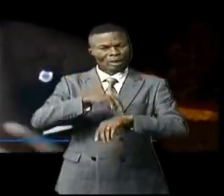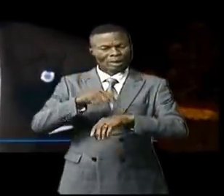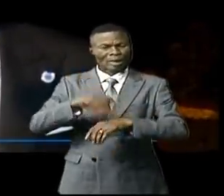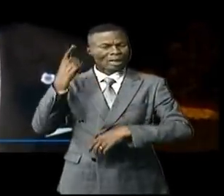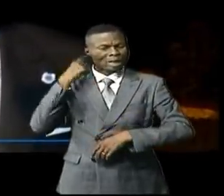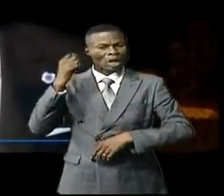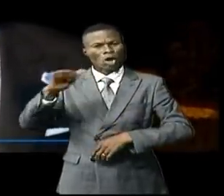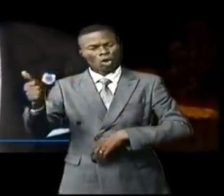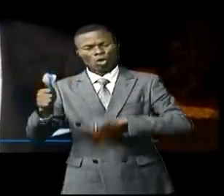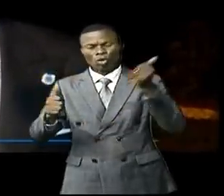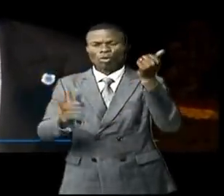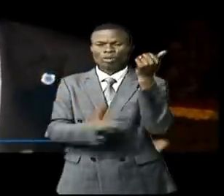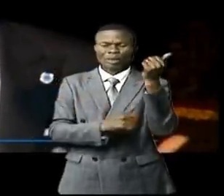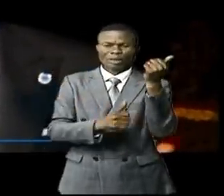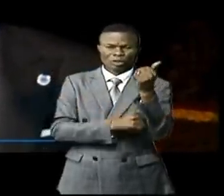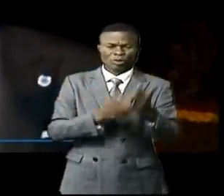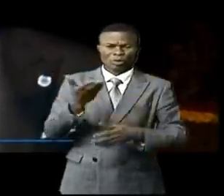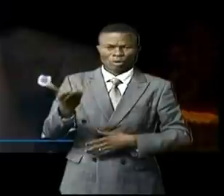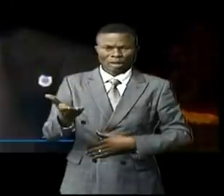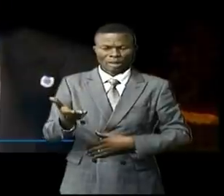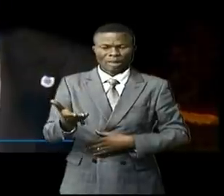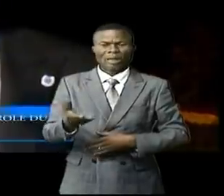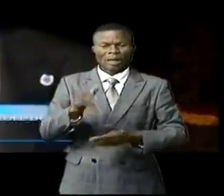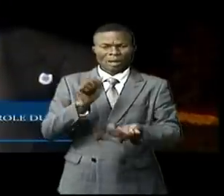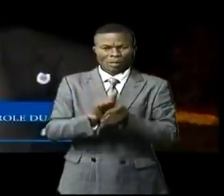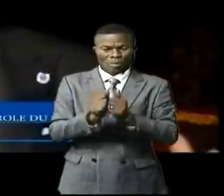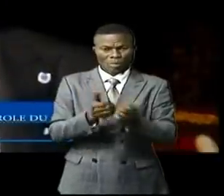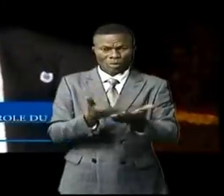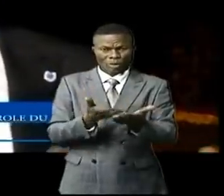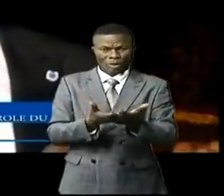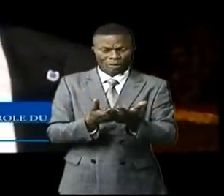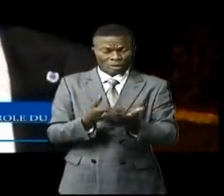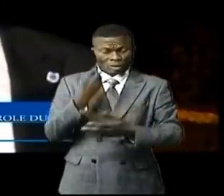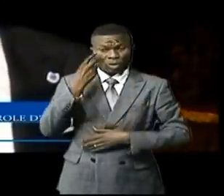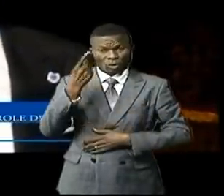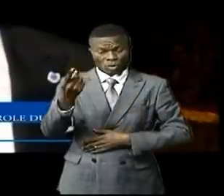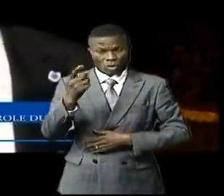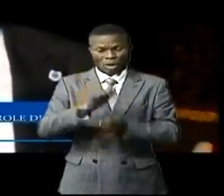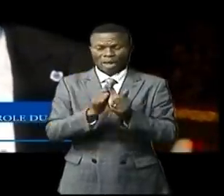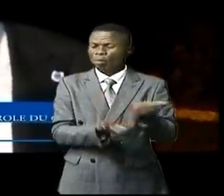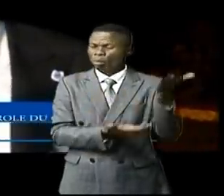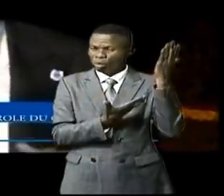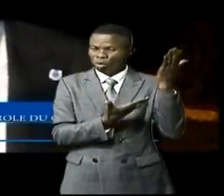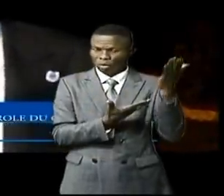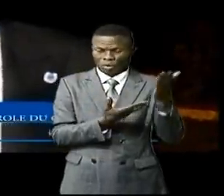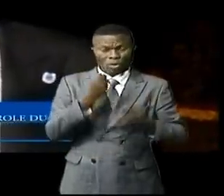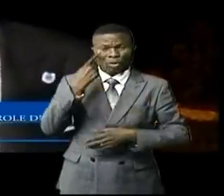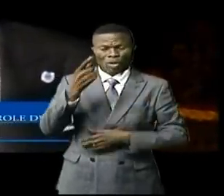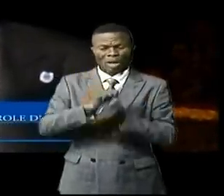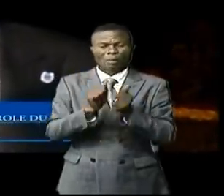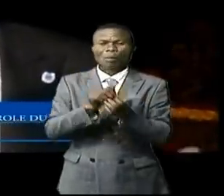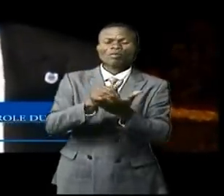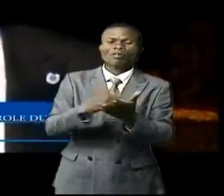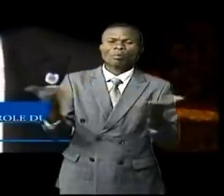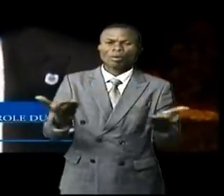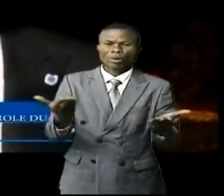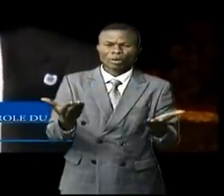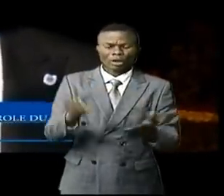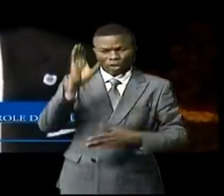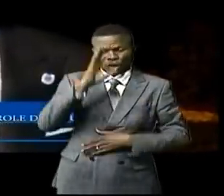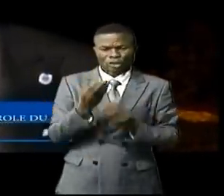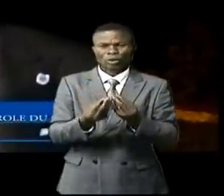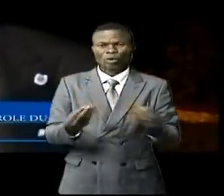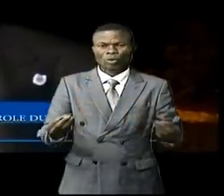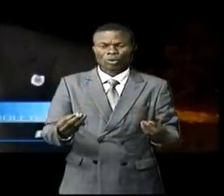les autres couches de la population, parce qu'il est ici question de regarder les points forts, de regarder les points faibles et de voir dans quelle